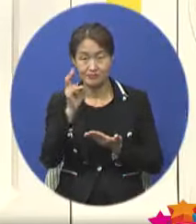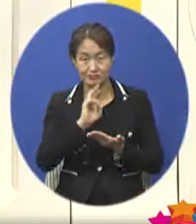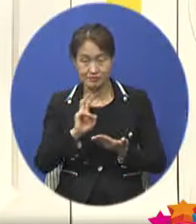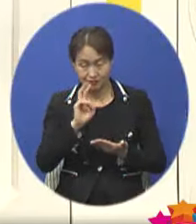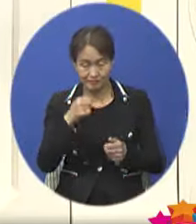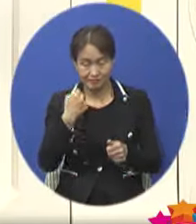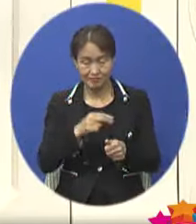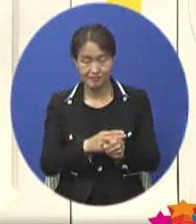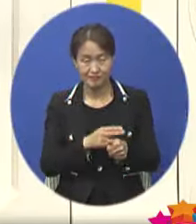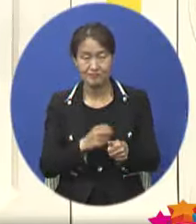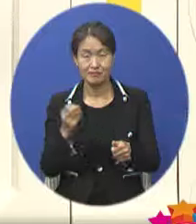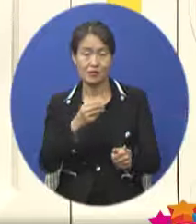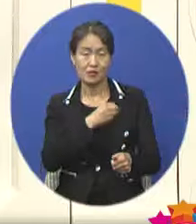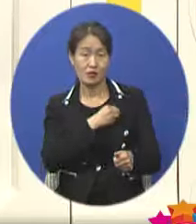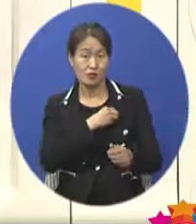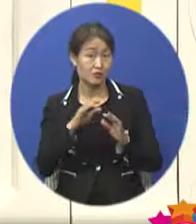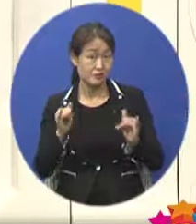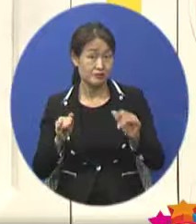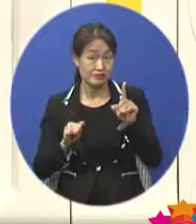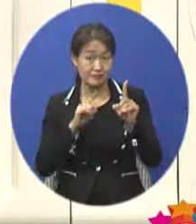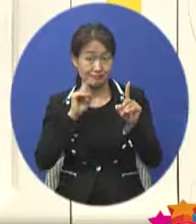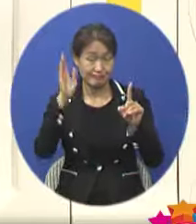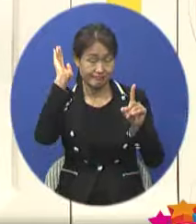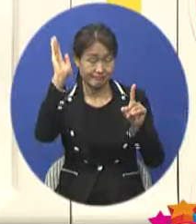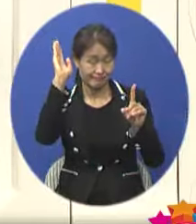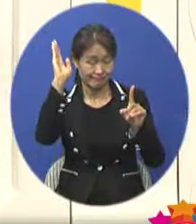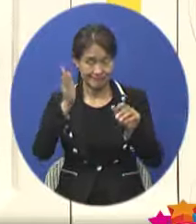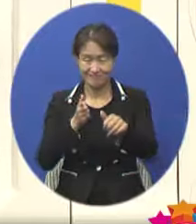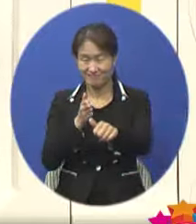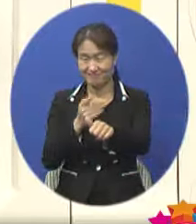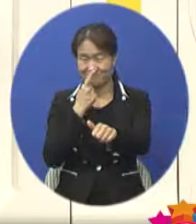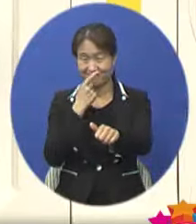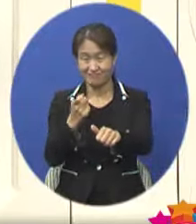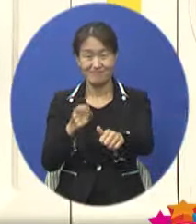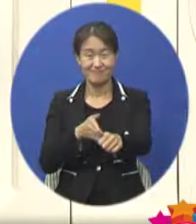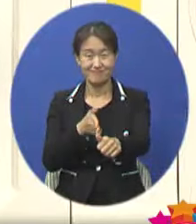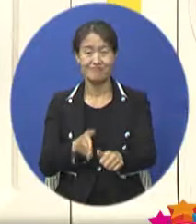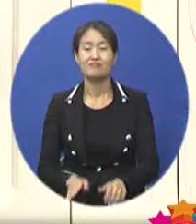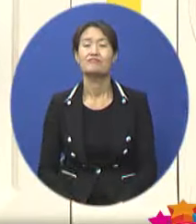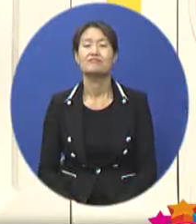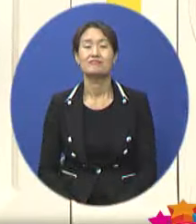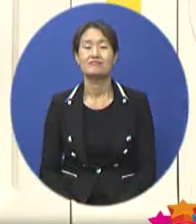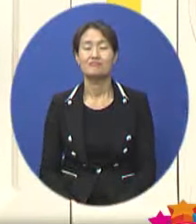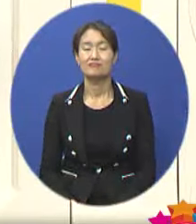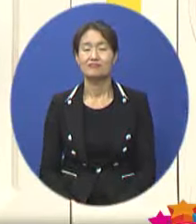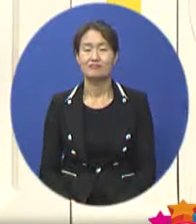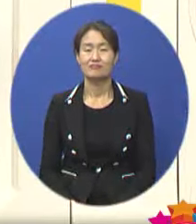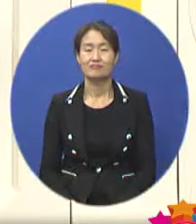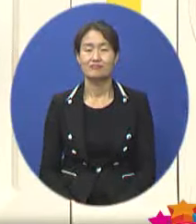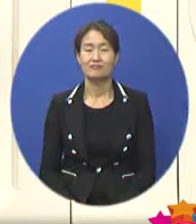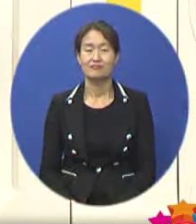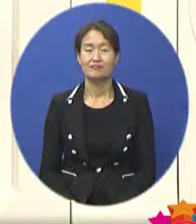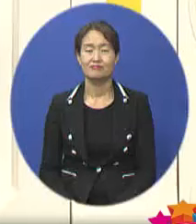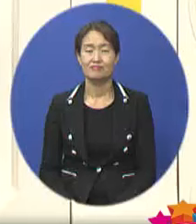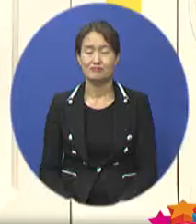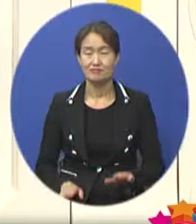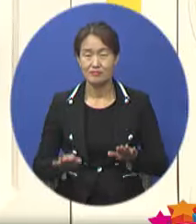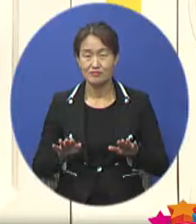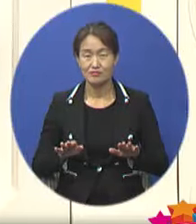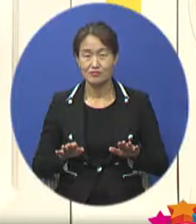회원하고 선생님께 예? 한 말씀을 딱 이 방송을 통해서 예. 멋있게 하시고 노래하시죠. 아,